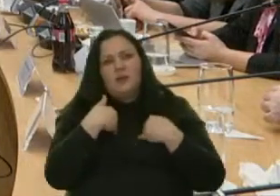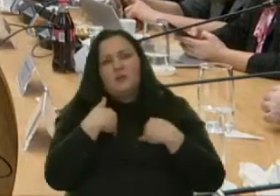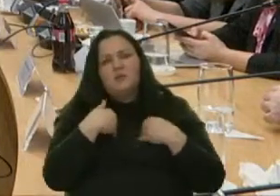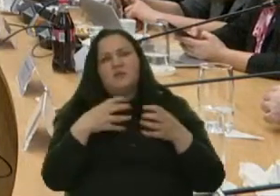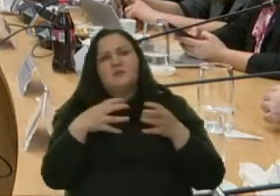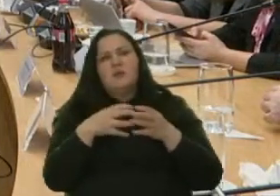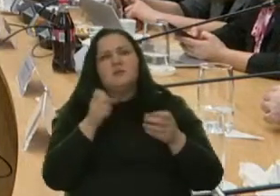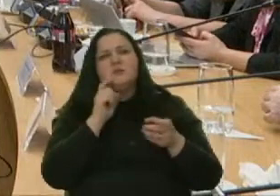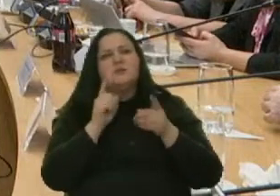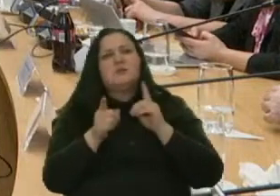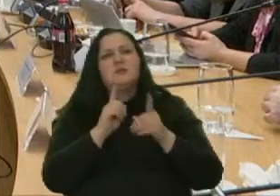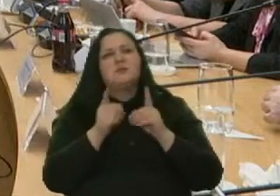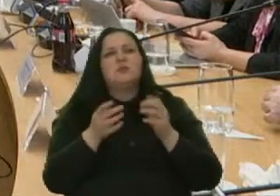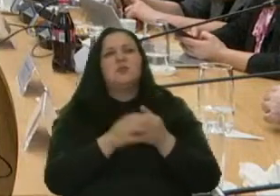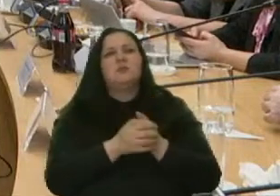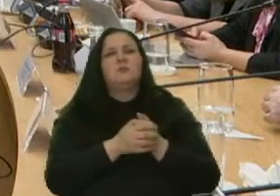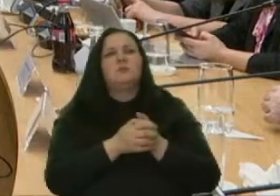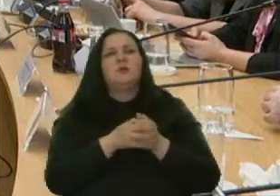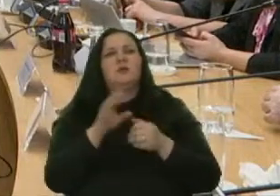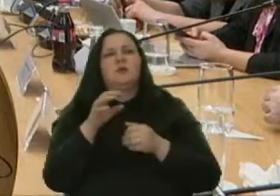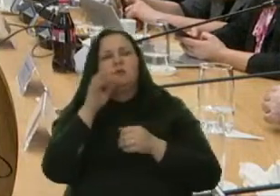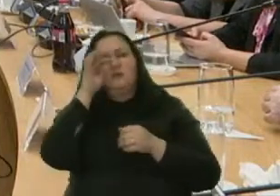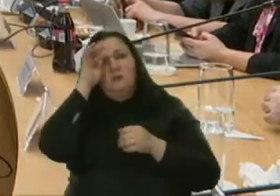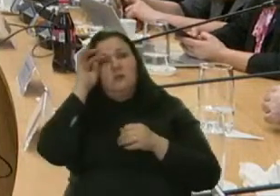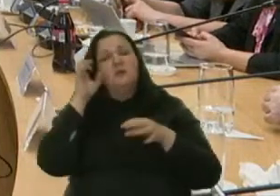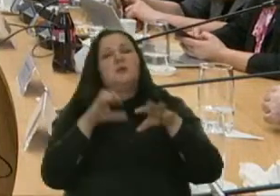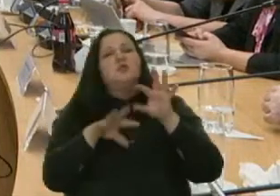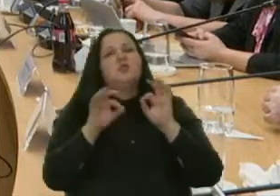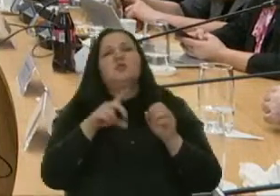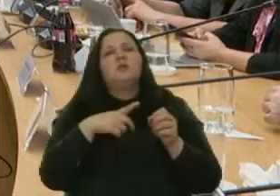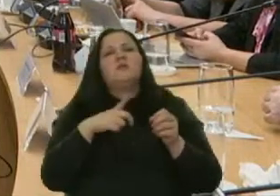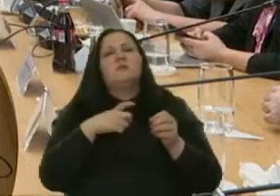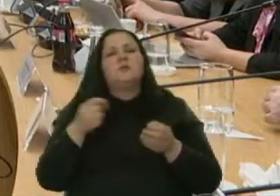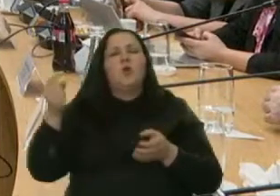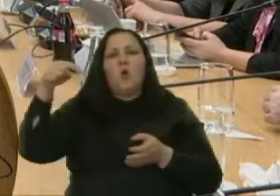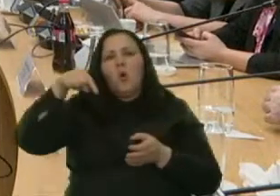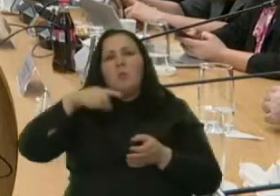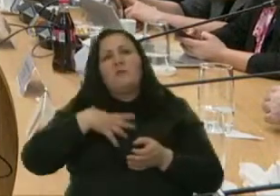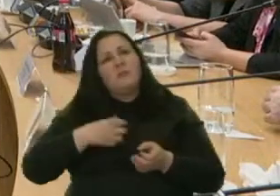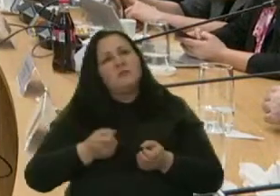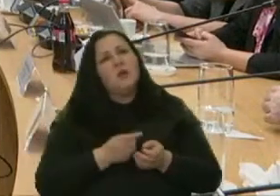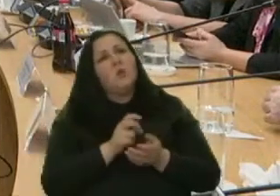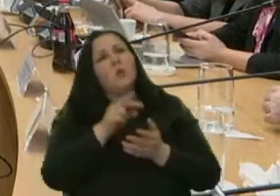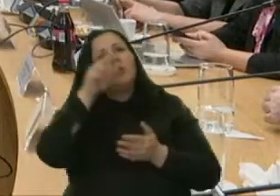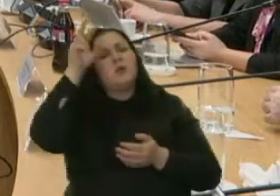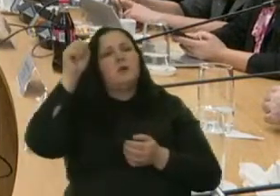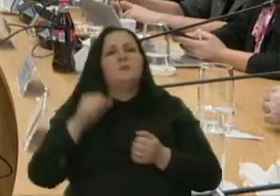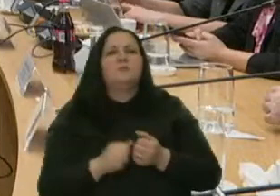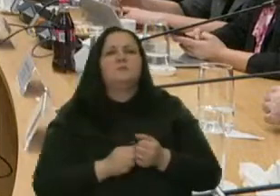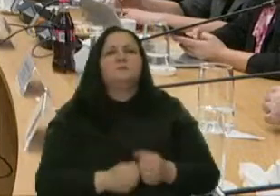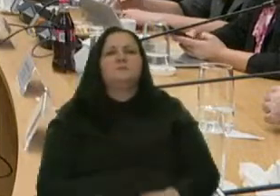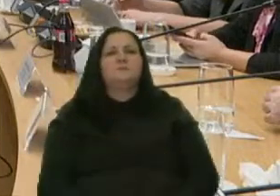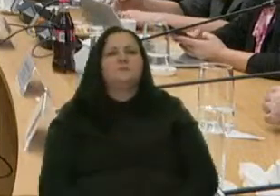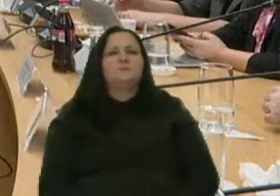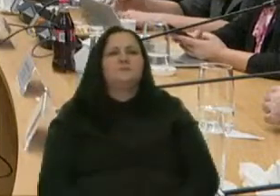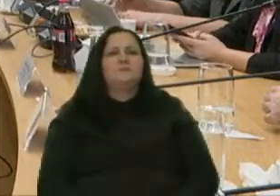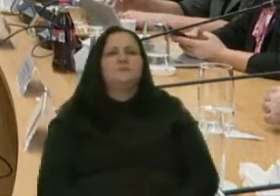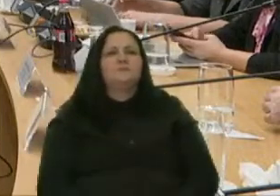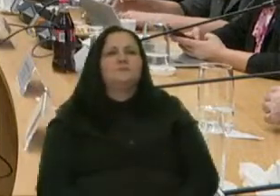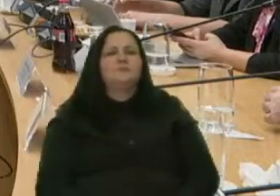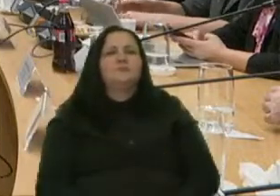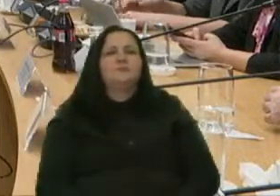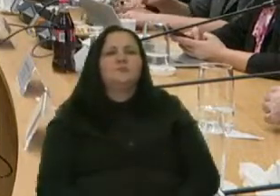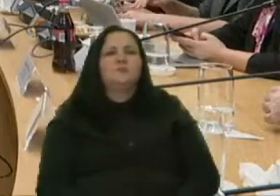guvernamental să vedem că e soluția nu să i ducem pe ăia în jos să i ducem pe toți în sus adică ca idee la la salarii acuma să fie Obiectivul ăsta trebuie să ne fie